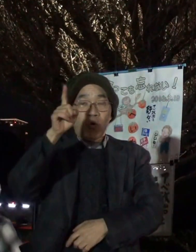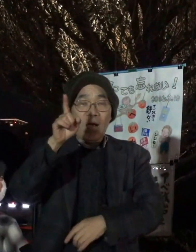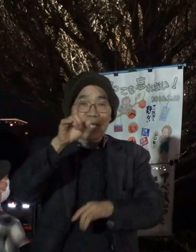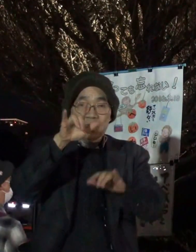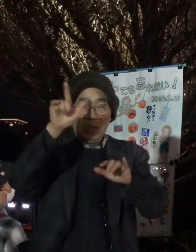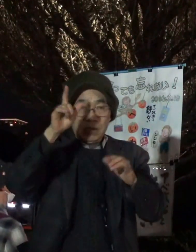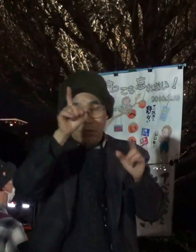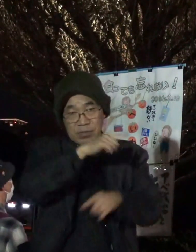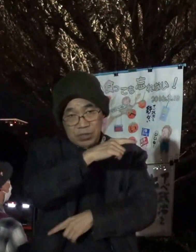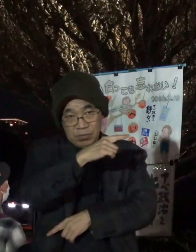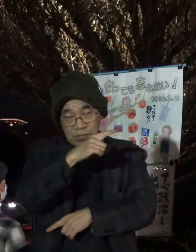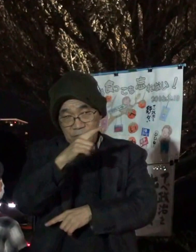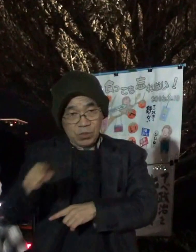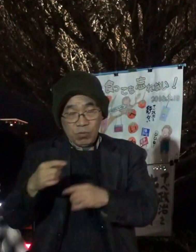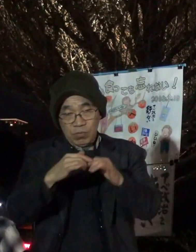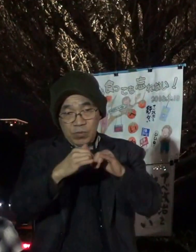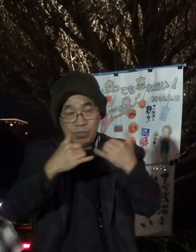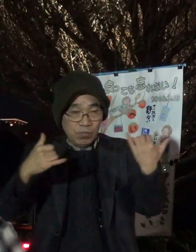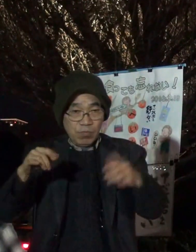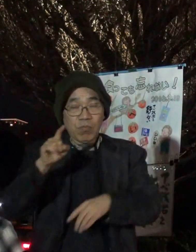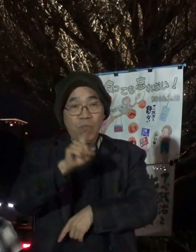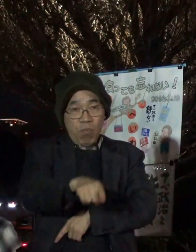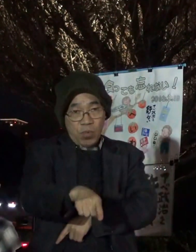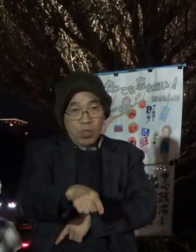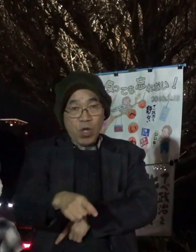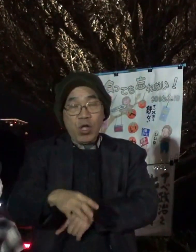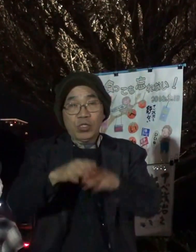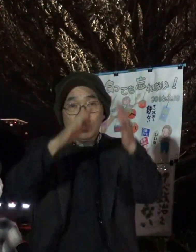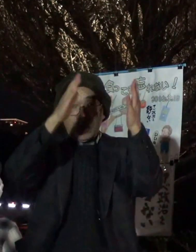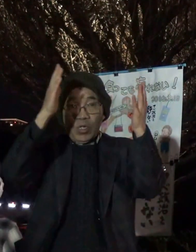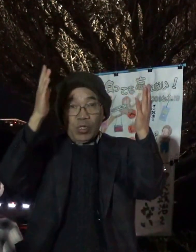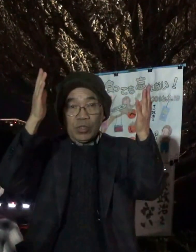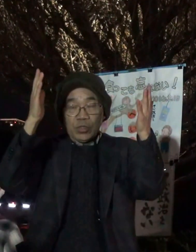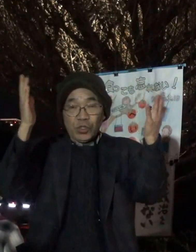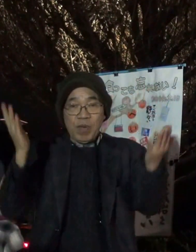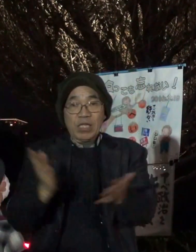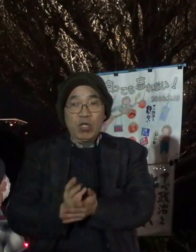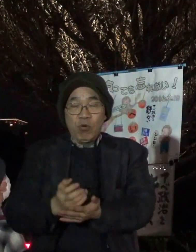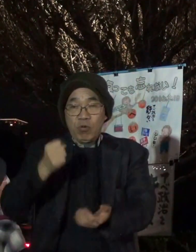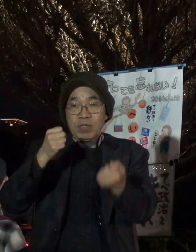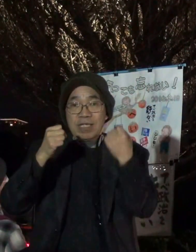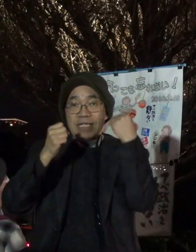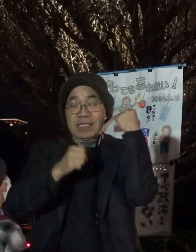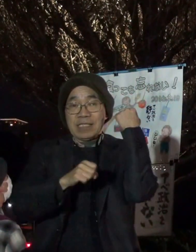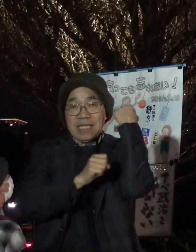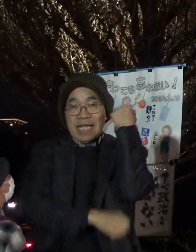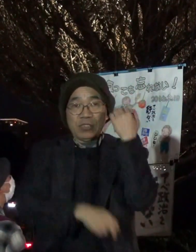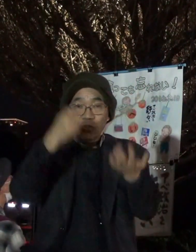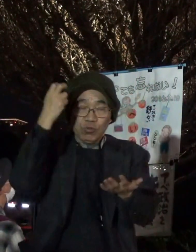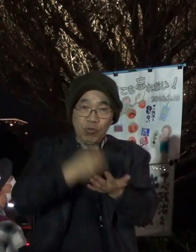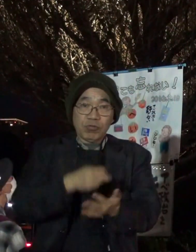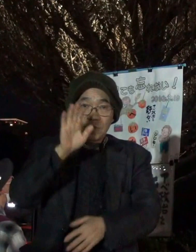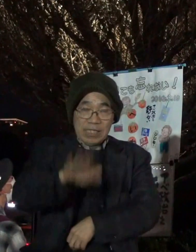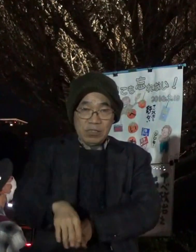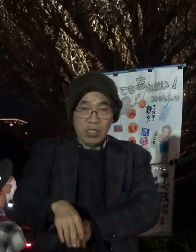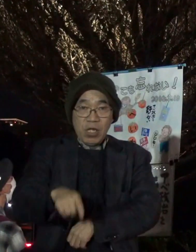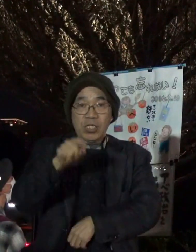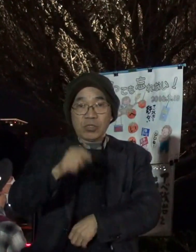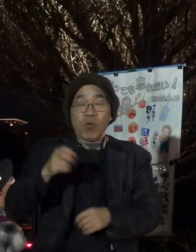べてが持つ原則であり、この憲法はその原則に基づいています